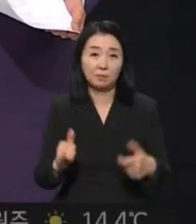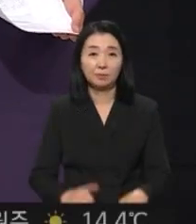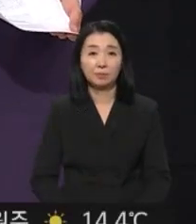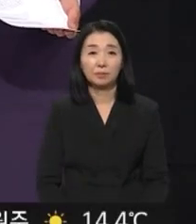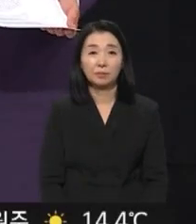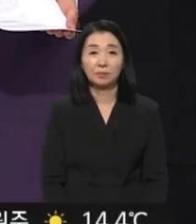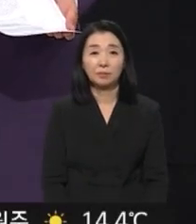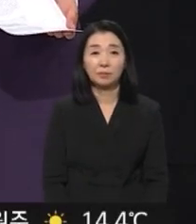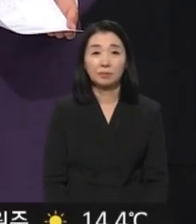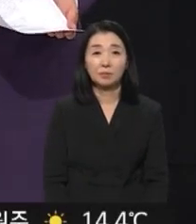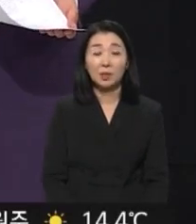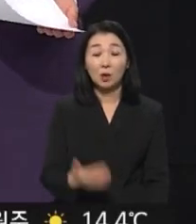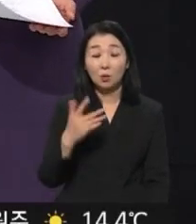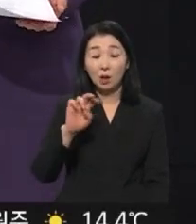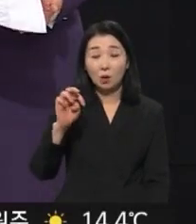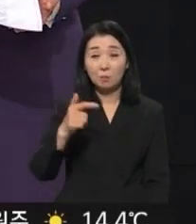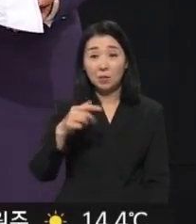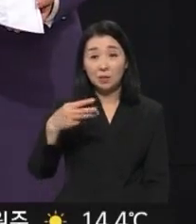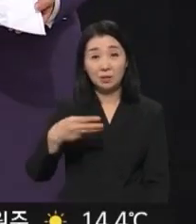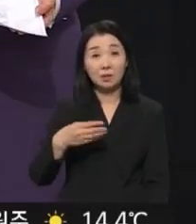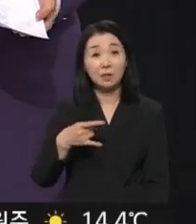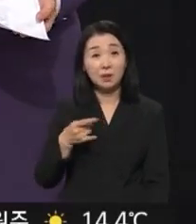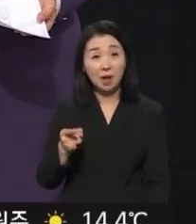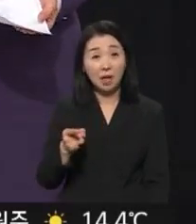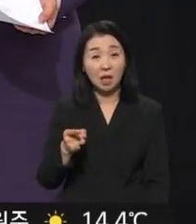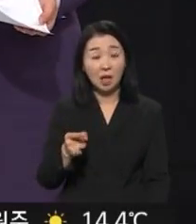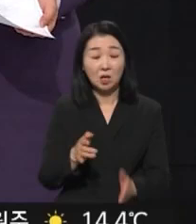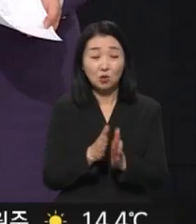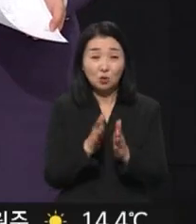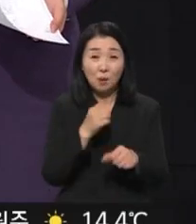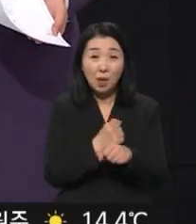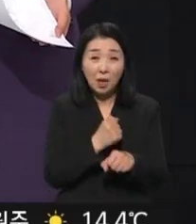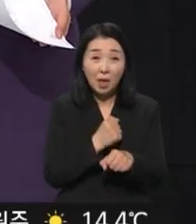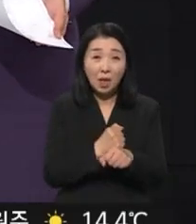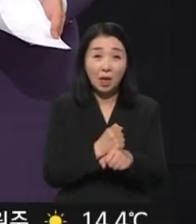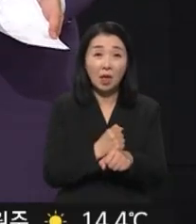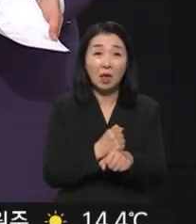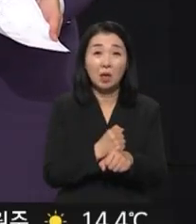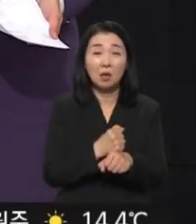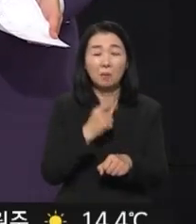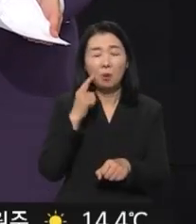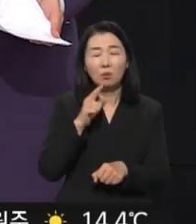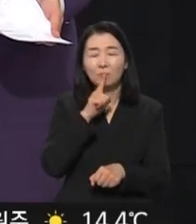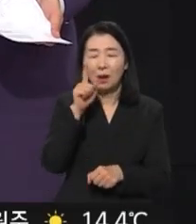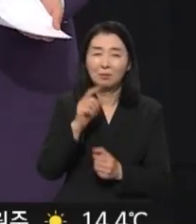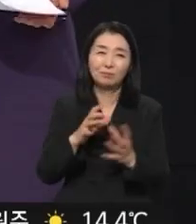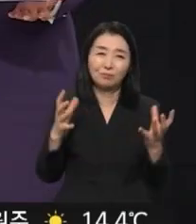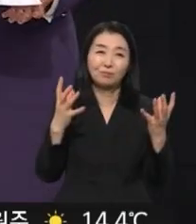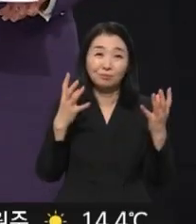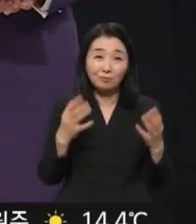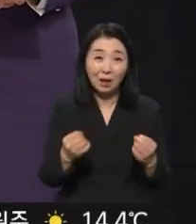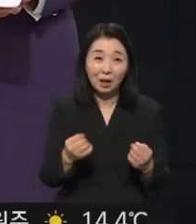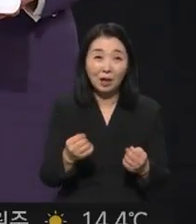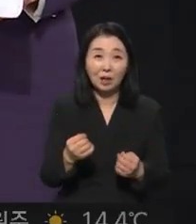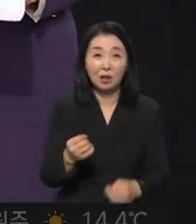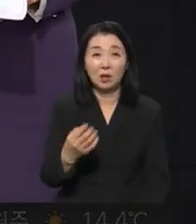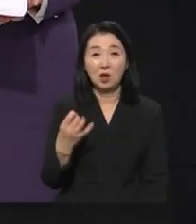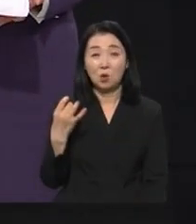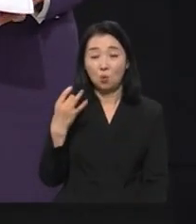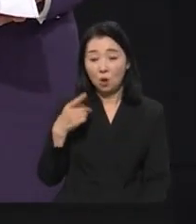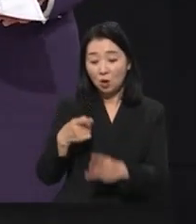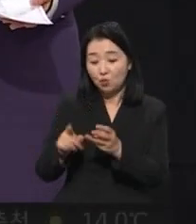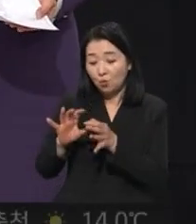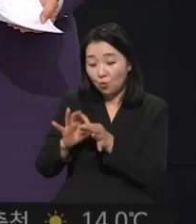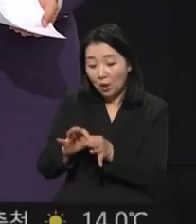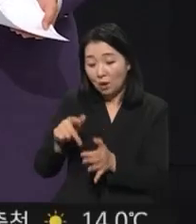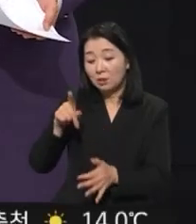명에 달한다고 합니다. 하지만 과거 민들레는 출범 소식이 전해지자마자 한 차례 경찰의 진통을 겪었는데요. 원조 윤핵관으로